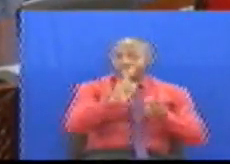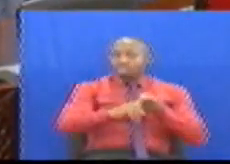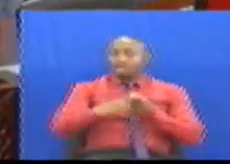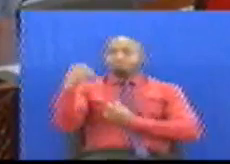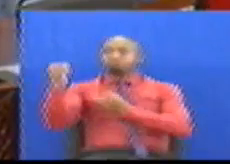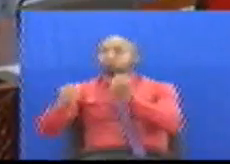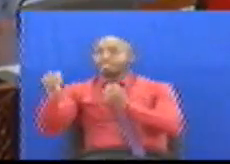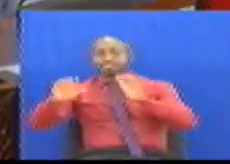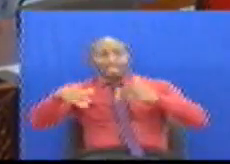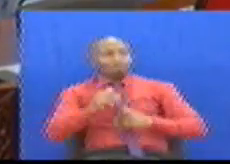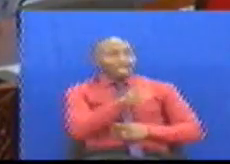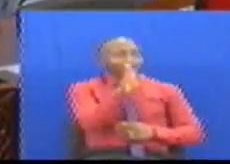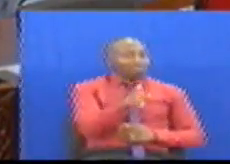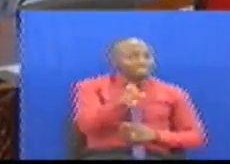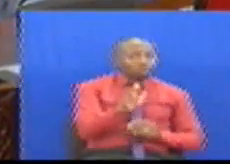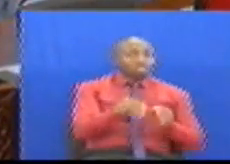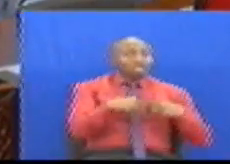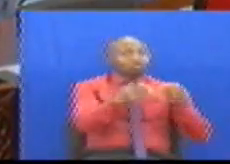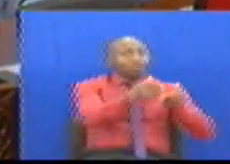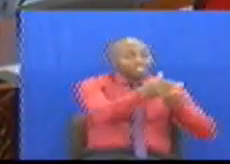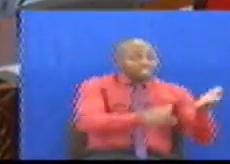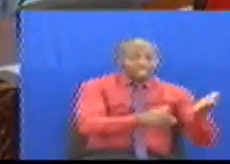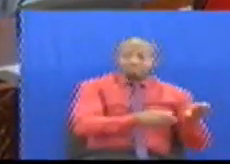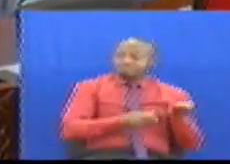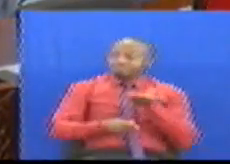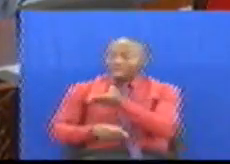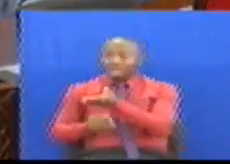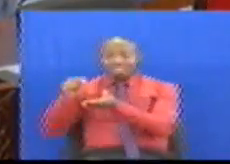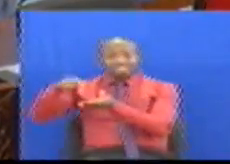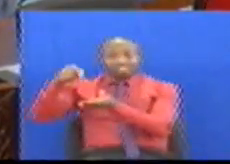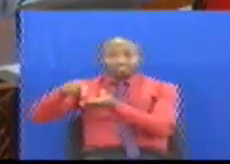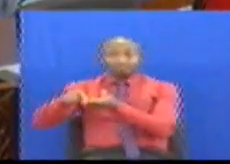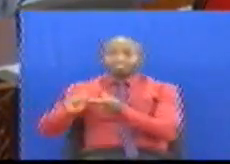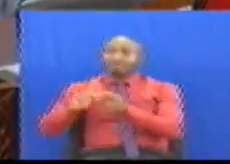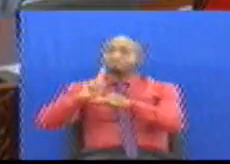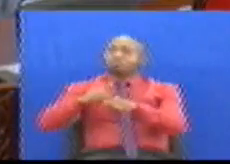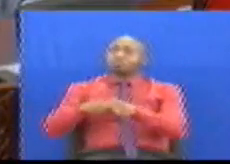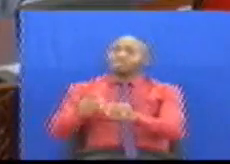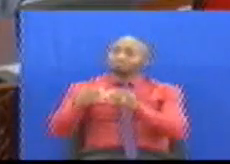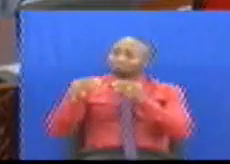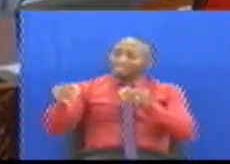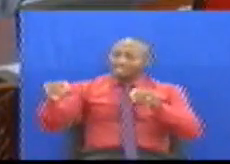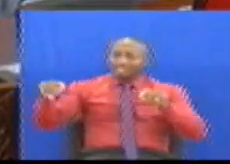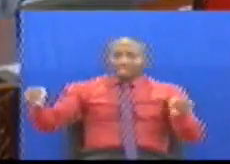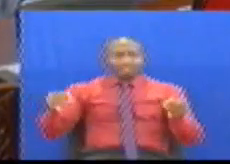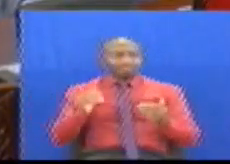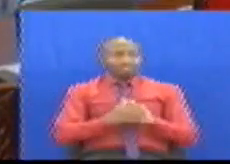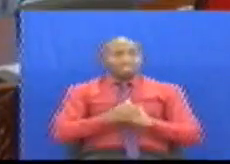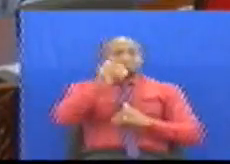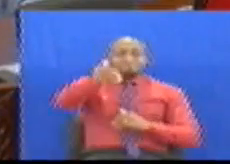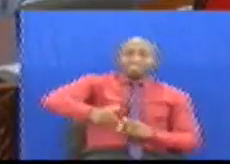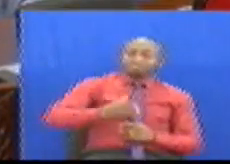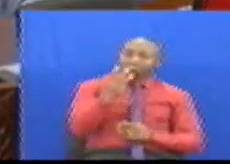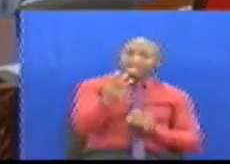niseme almashauri ina issue certificate. Sasa zile certificate zinachukua muda mrefu sana, miezi